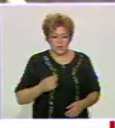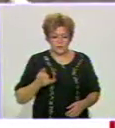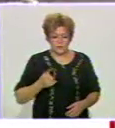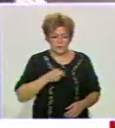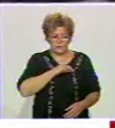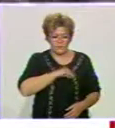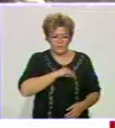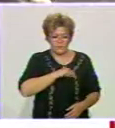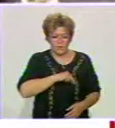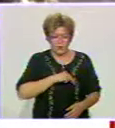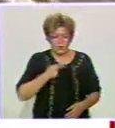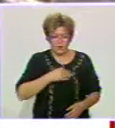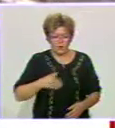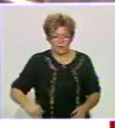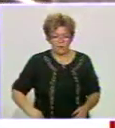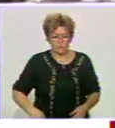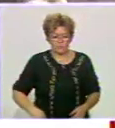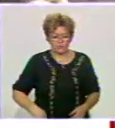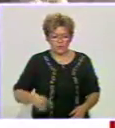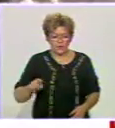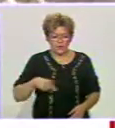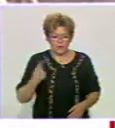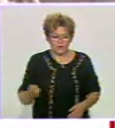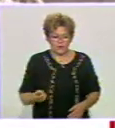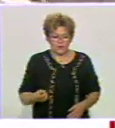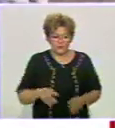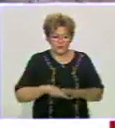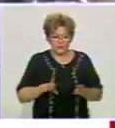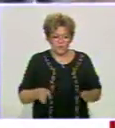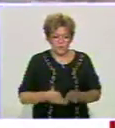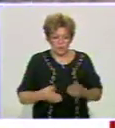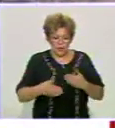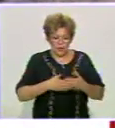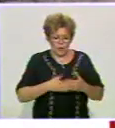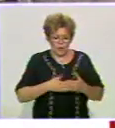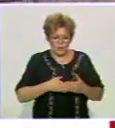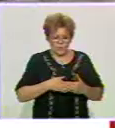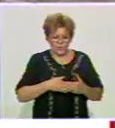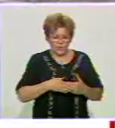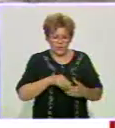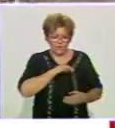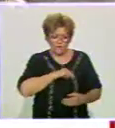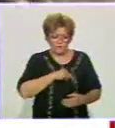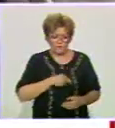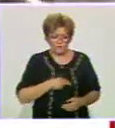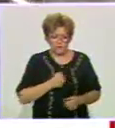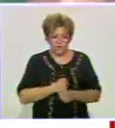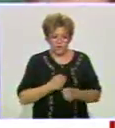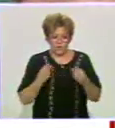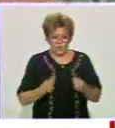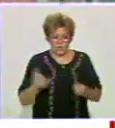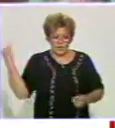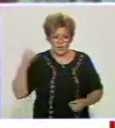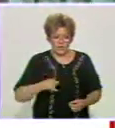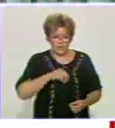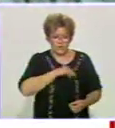sau orice pasăre își strânge copiii lângă el. Așa că e și normal. A făcut bine că s-a angajat băiatul? A făcut! A făcut! N-a